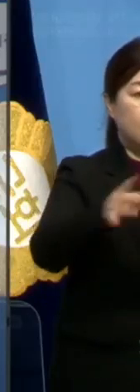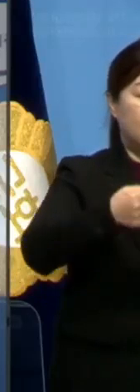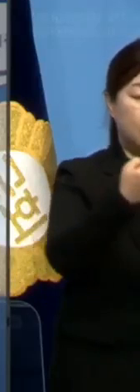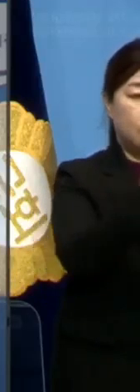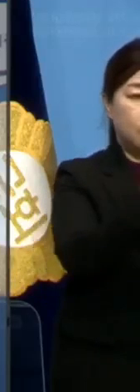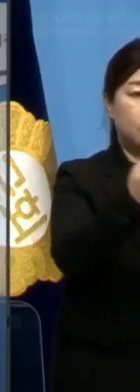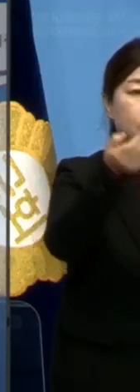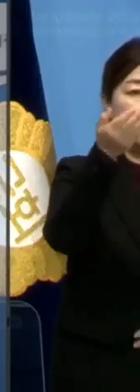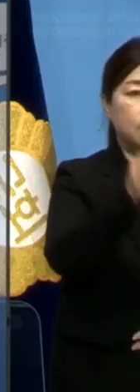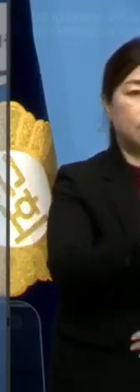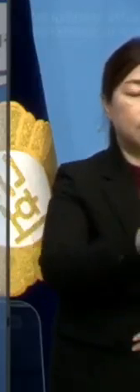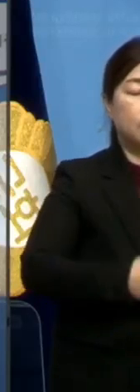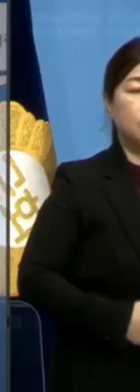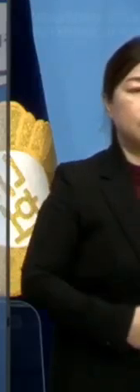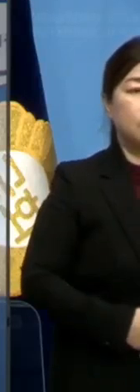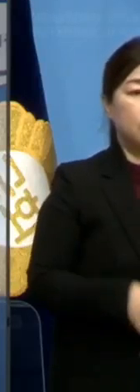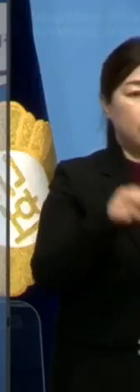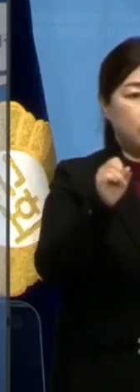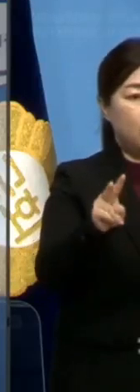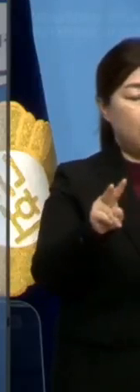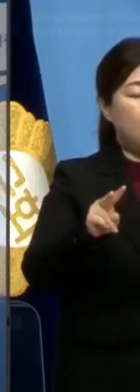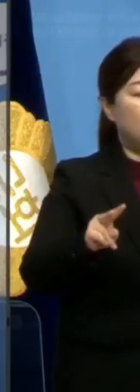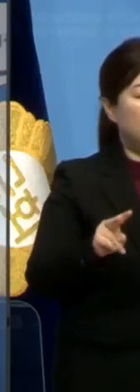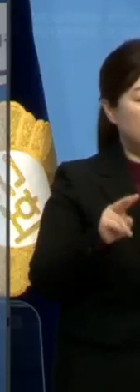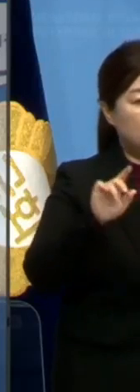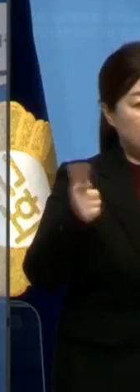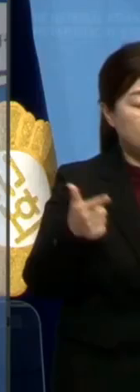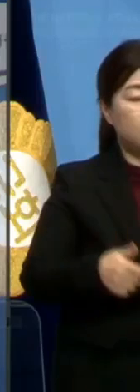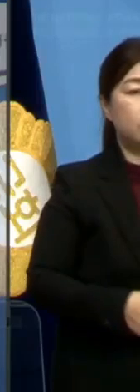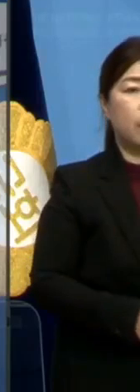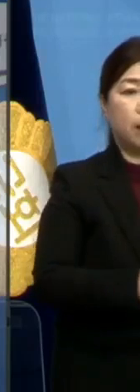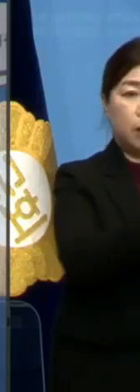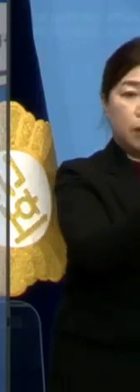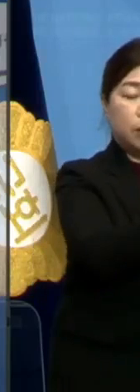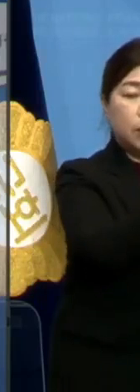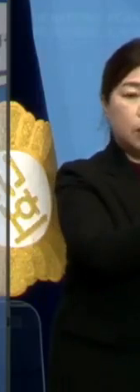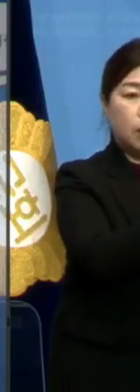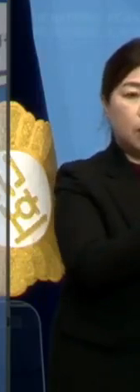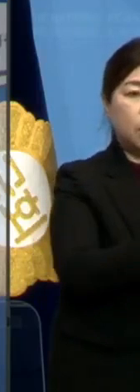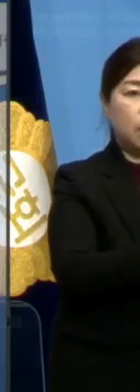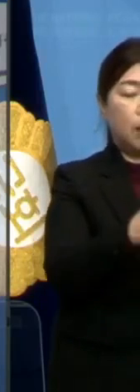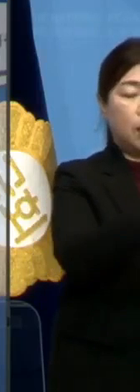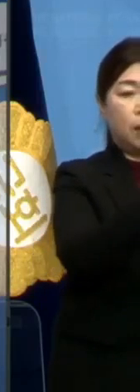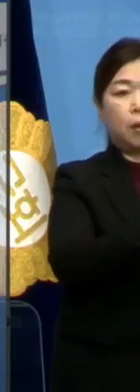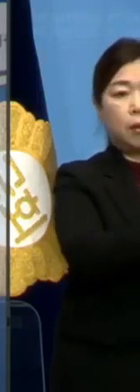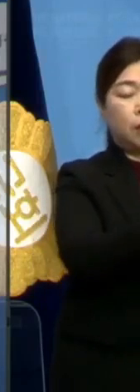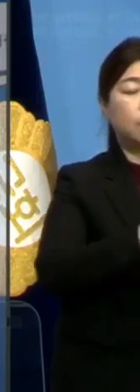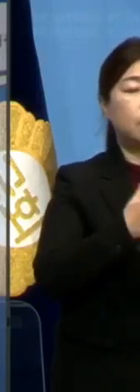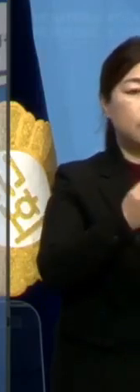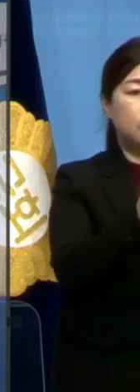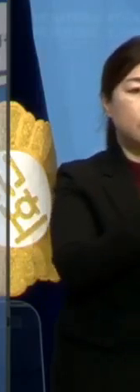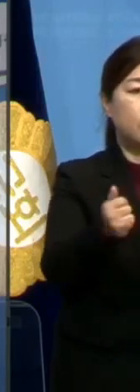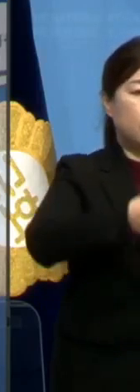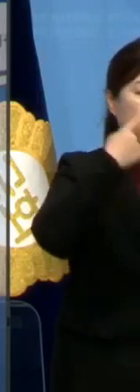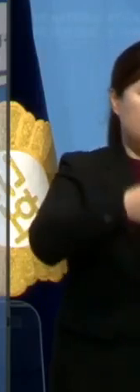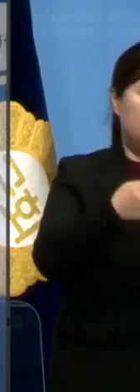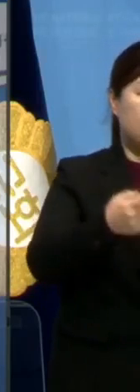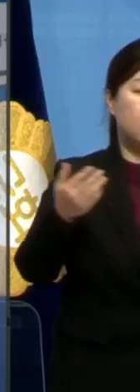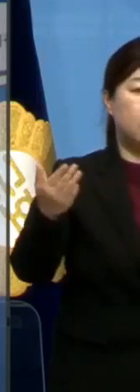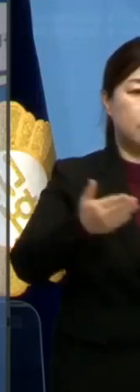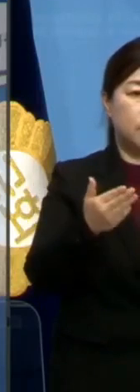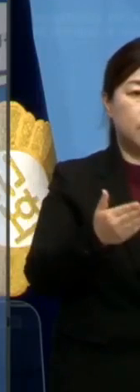싸우겠지만 여당도 아닌 야당에서 같은 야권의 유력 후보를 비방하는